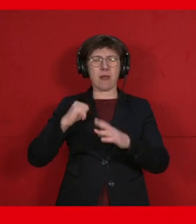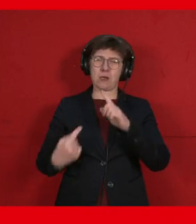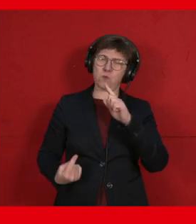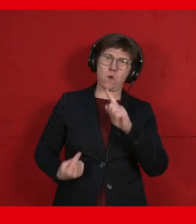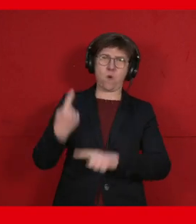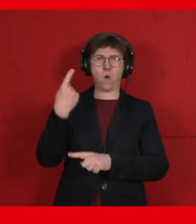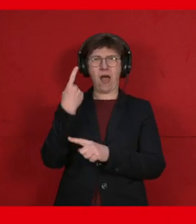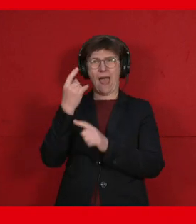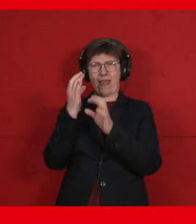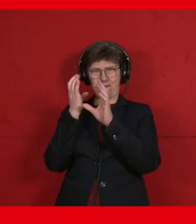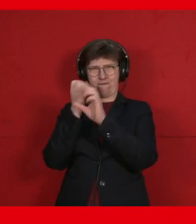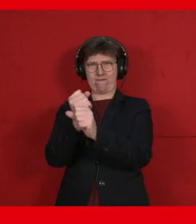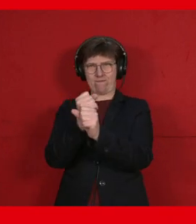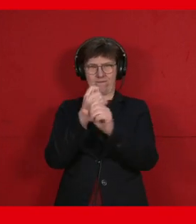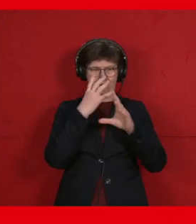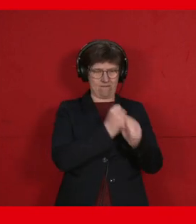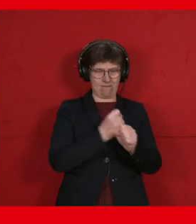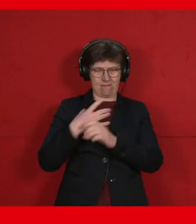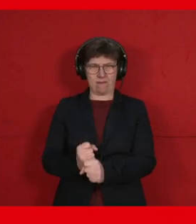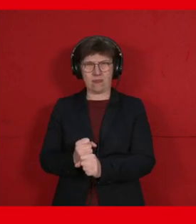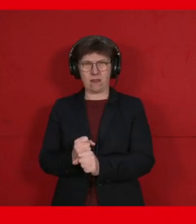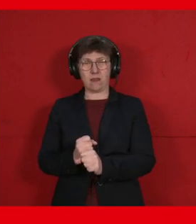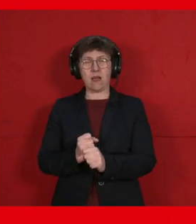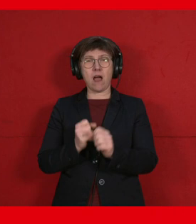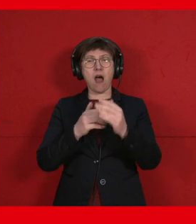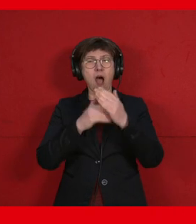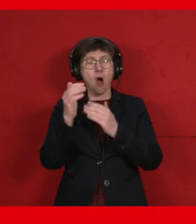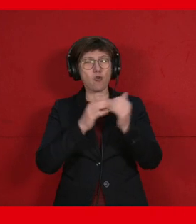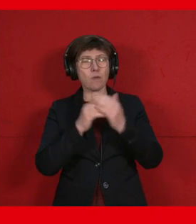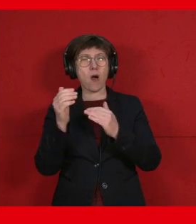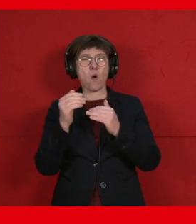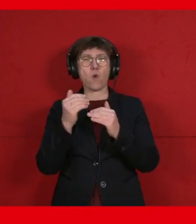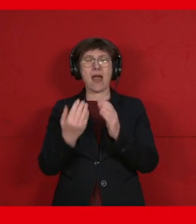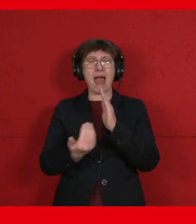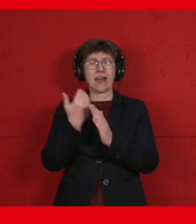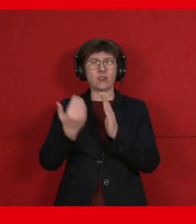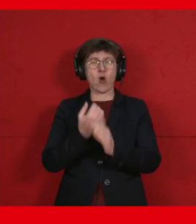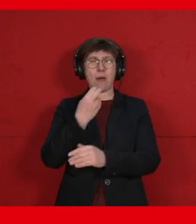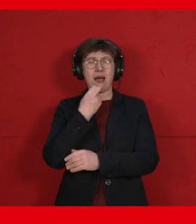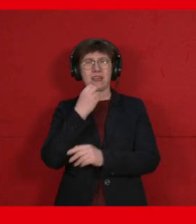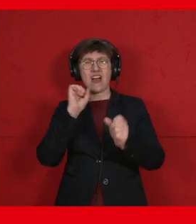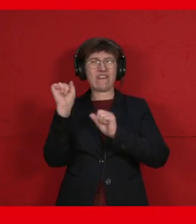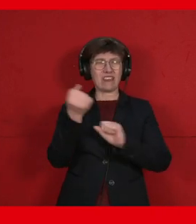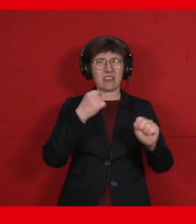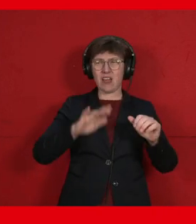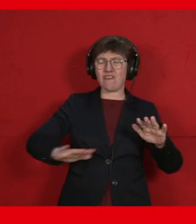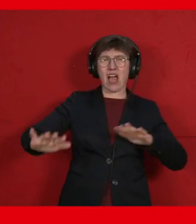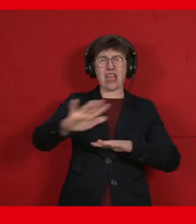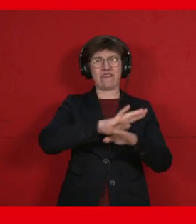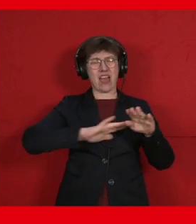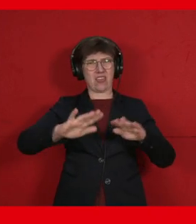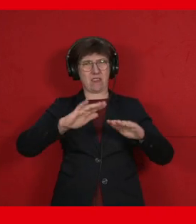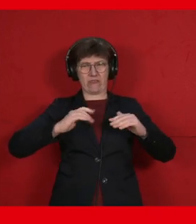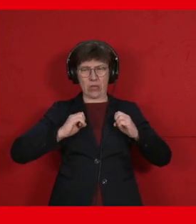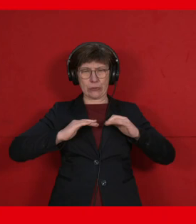sehr auf einen Fleck konzentriert. Und das wird sich mit dem Ausbau der Erneuerbaren, mit Wind und auch mit Freiflächen-PV,